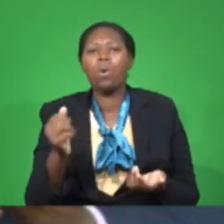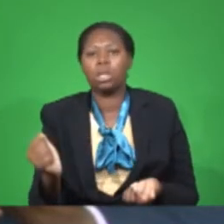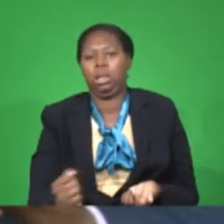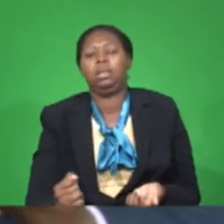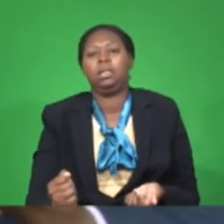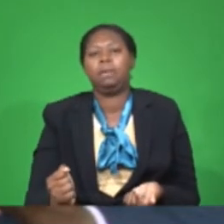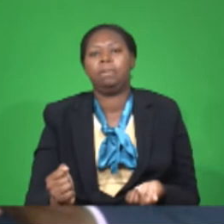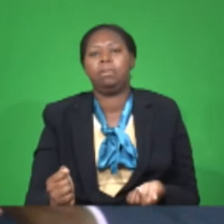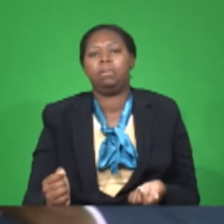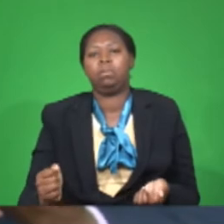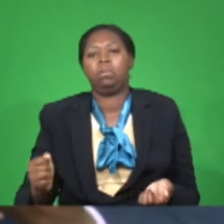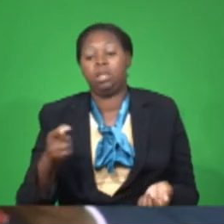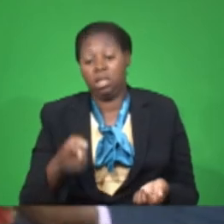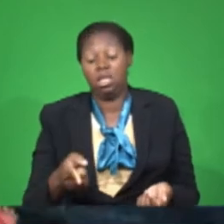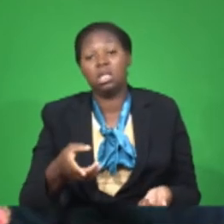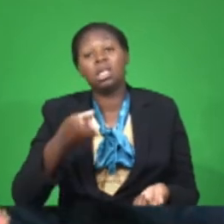vanhu vanopedzera kuti